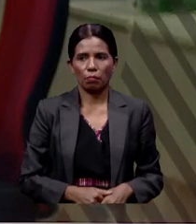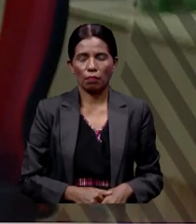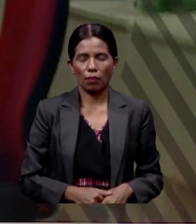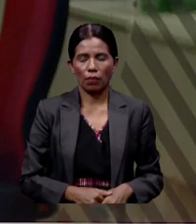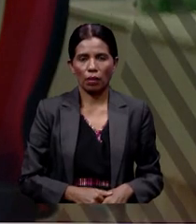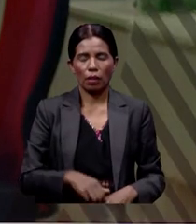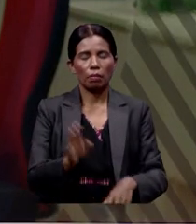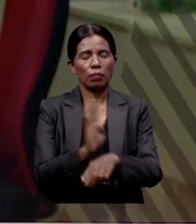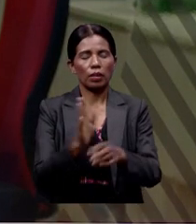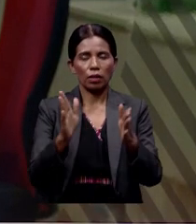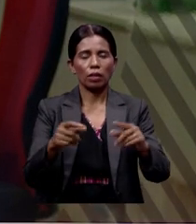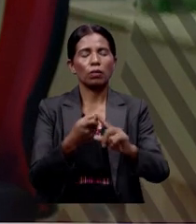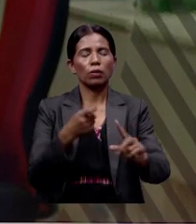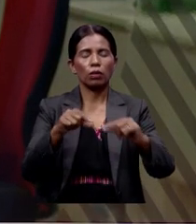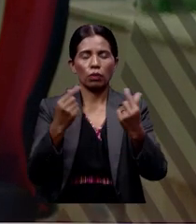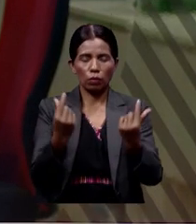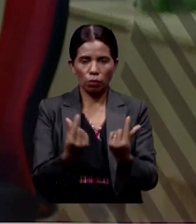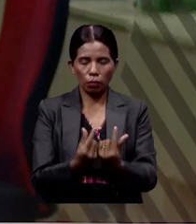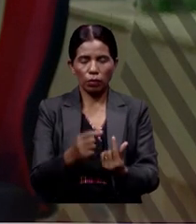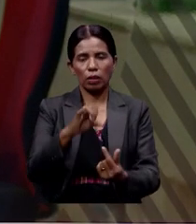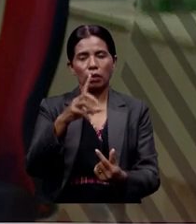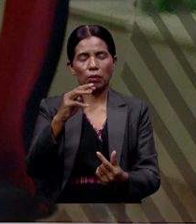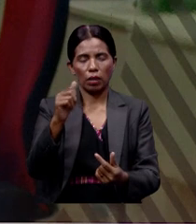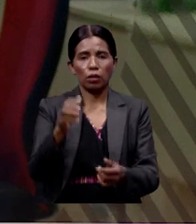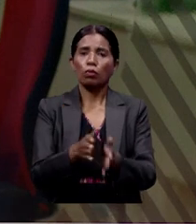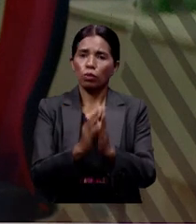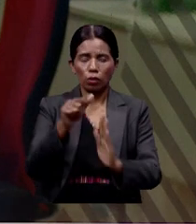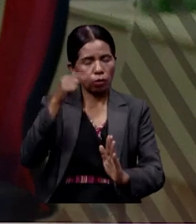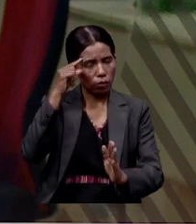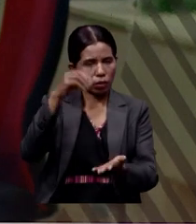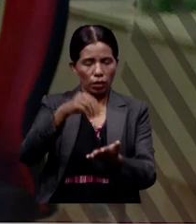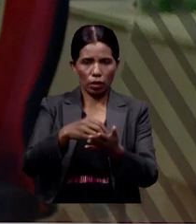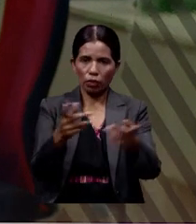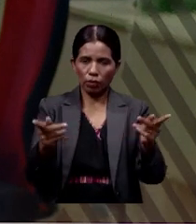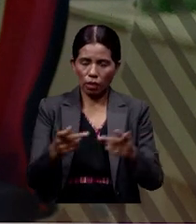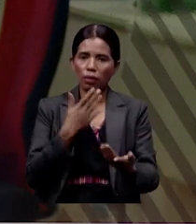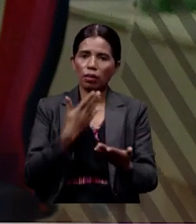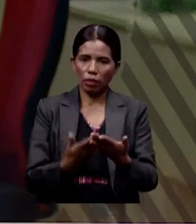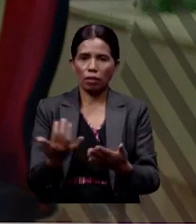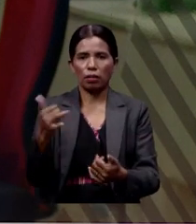Negociantes ser Rússia Grupo Cooperativa Curilimano, Russo Governo, cria condição Bashira.